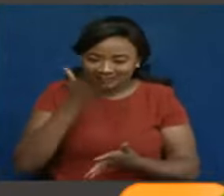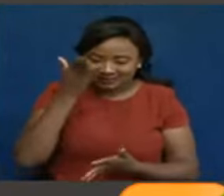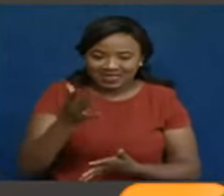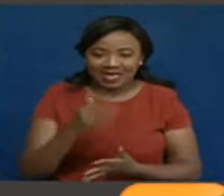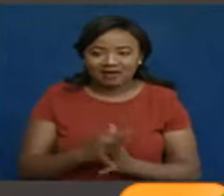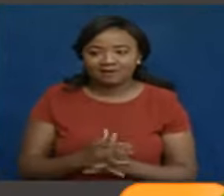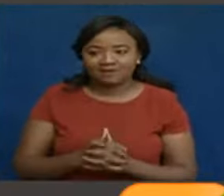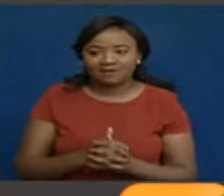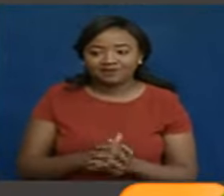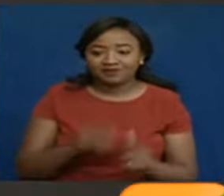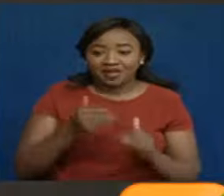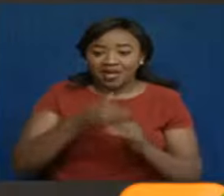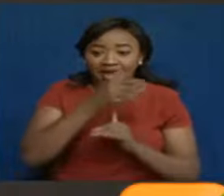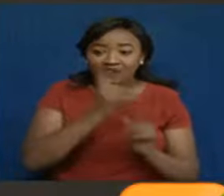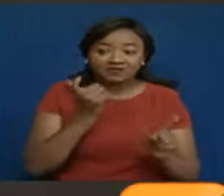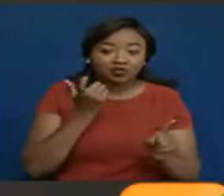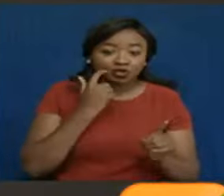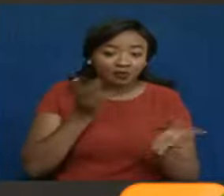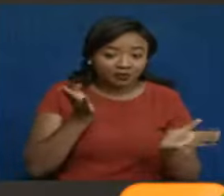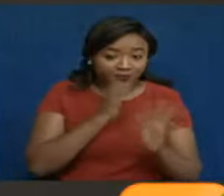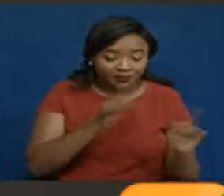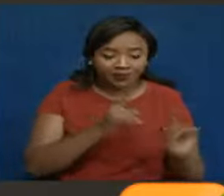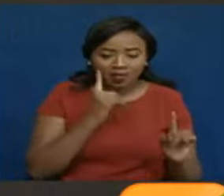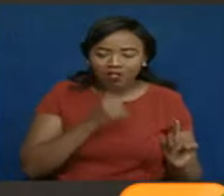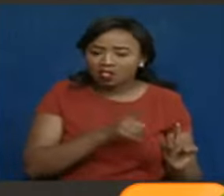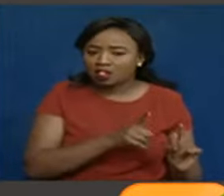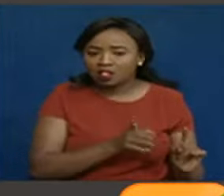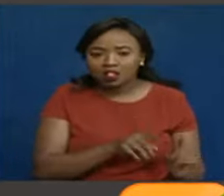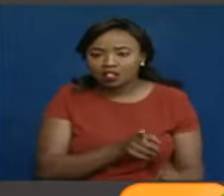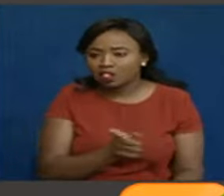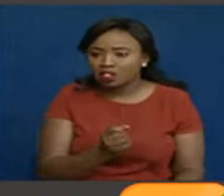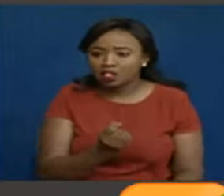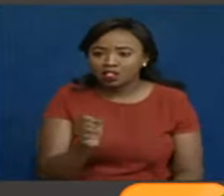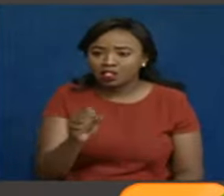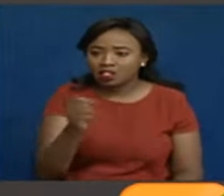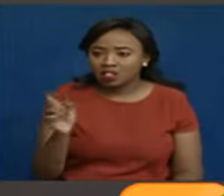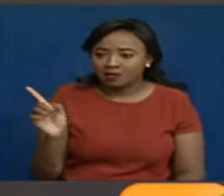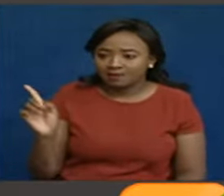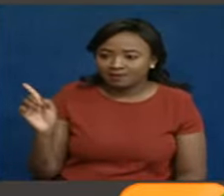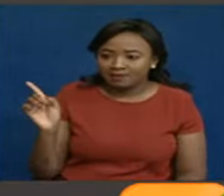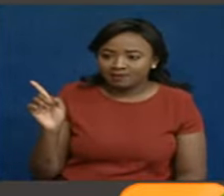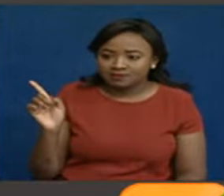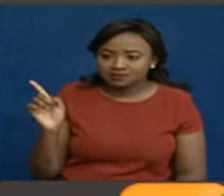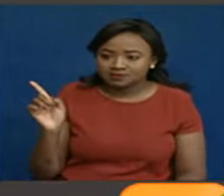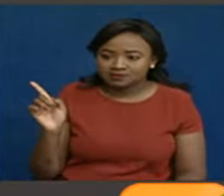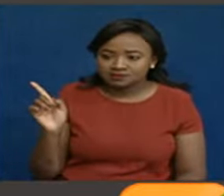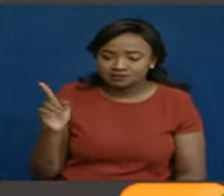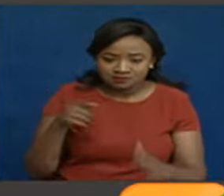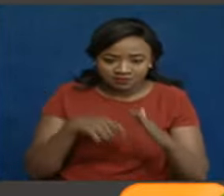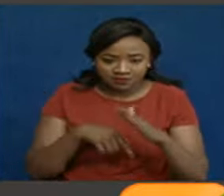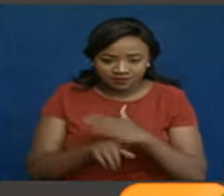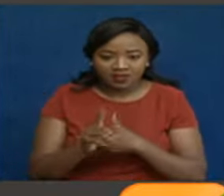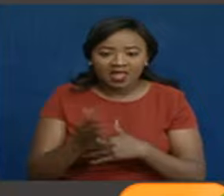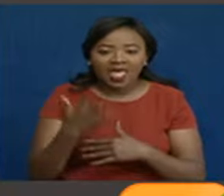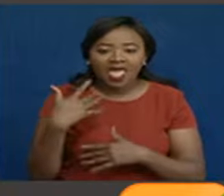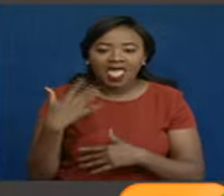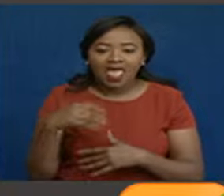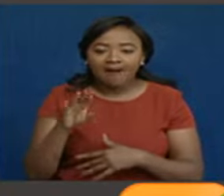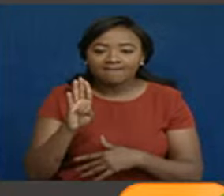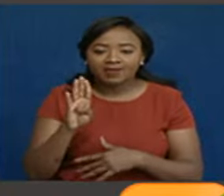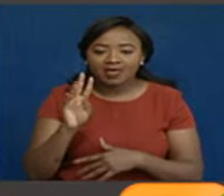Baada ya kutoka dukani, msichana huyo alionekana tena kwenye picha za CCTV akiingia kwenye chumba cha malazi maarufu